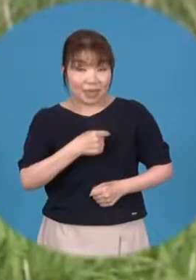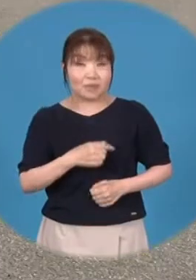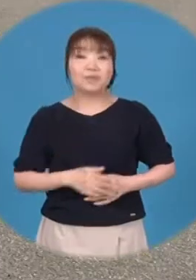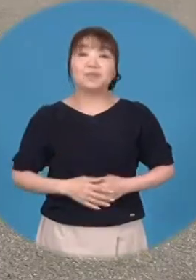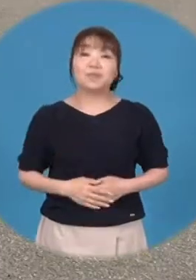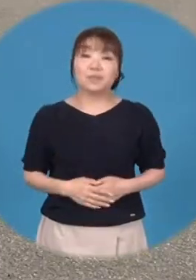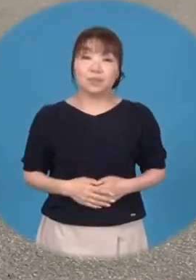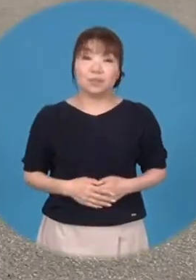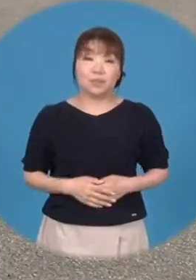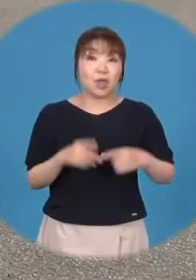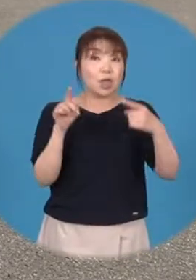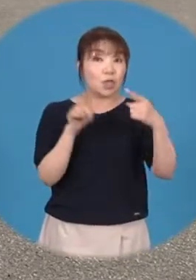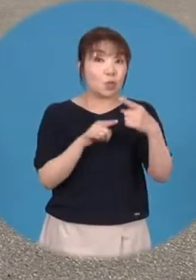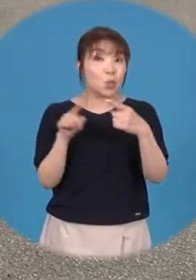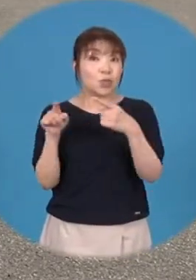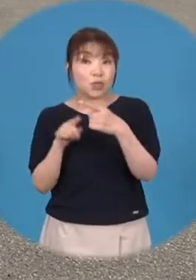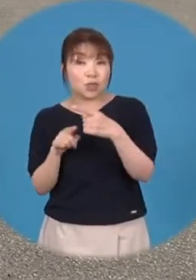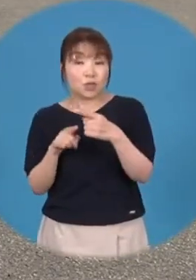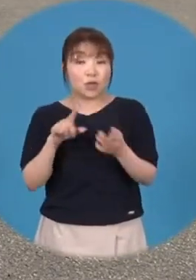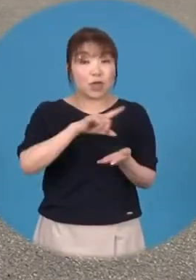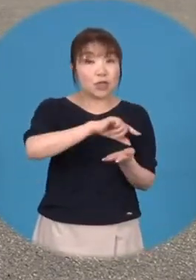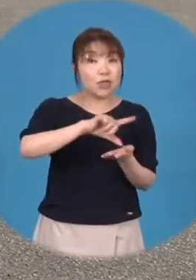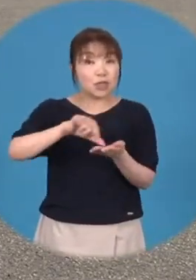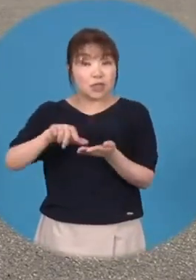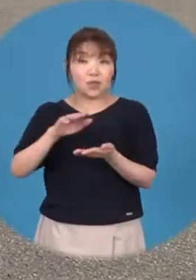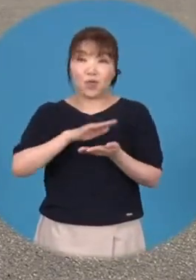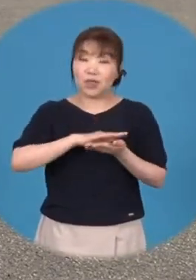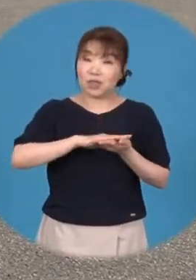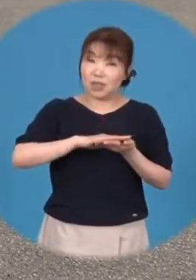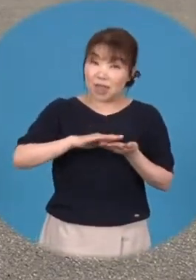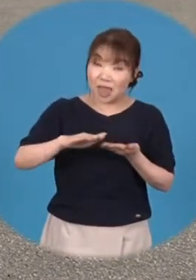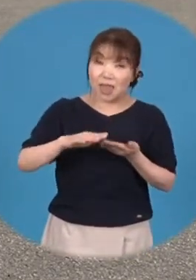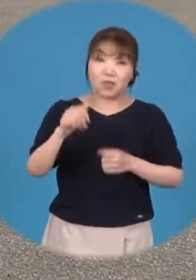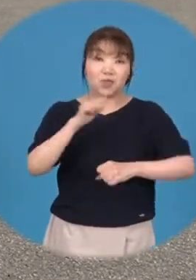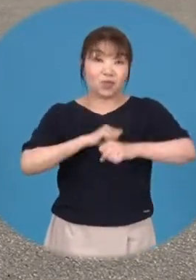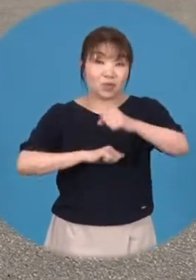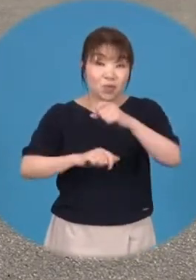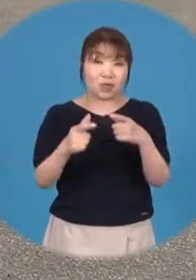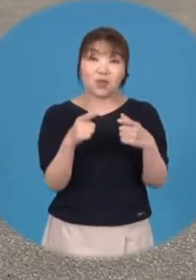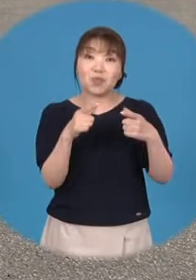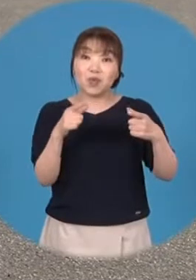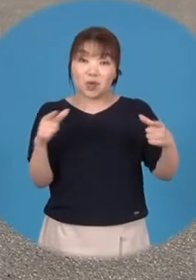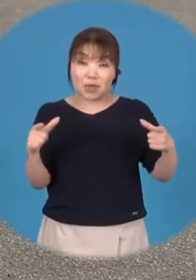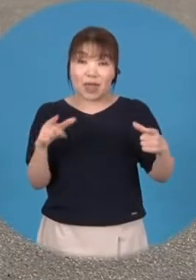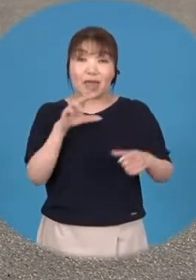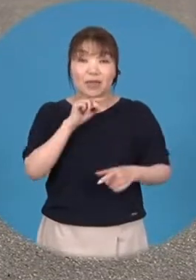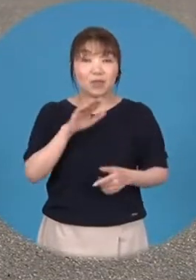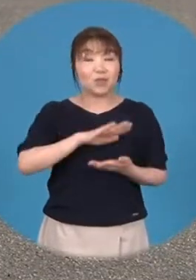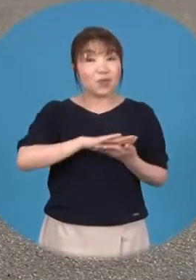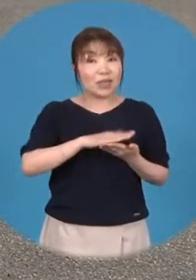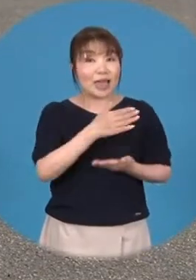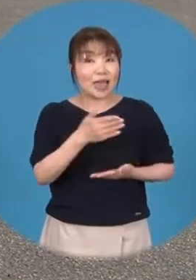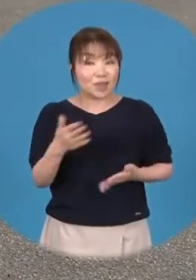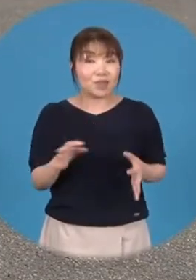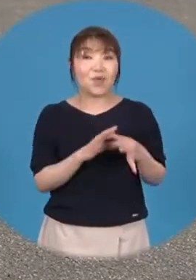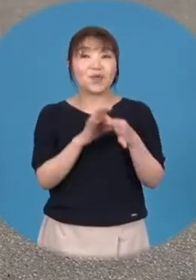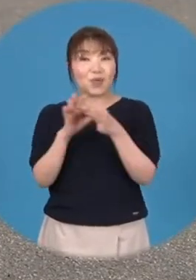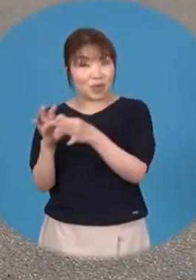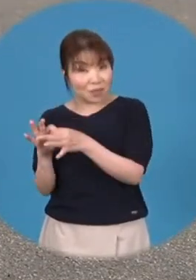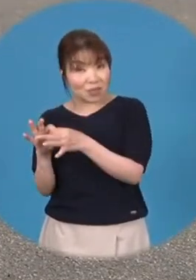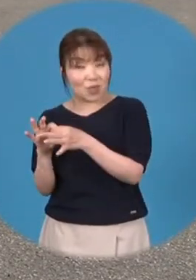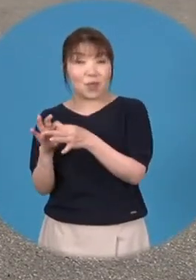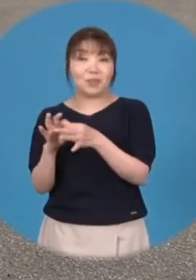一人一人が身近な地域をきれいにする取り組みの輪を広げ、岐阜の清流を海まで届け